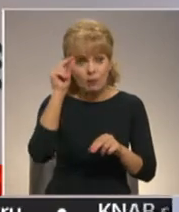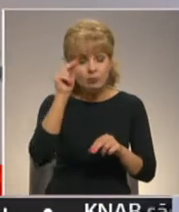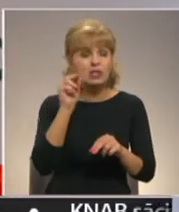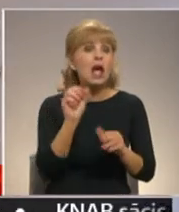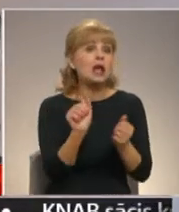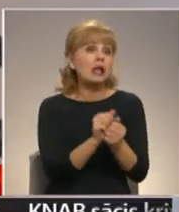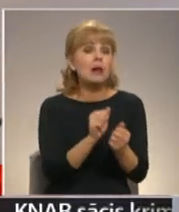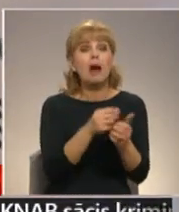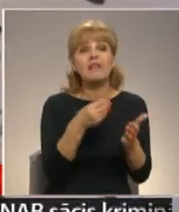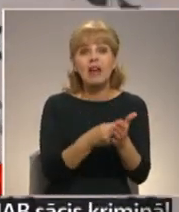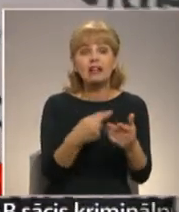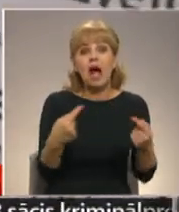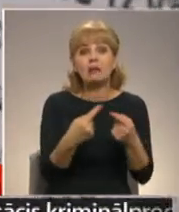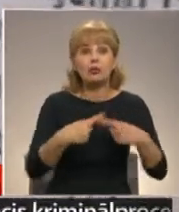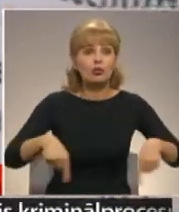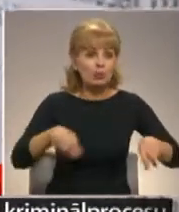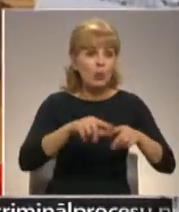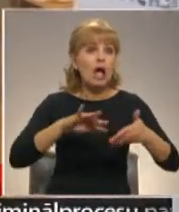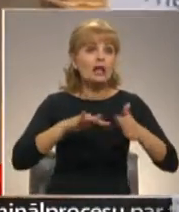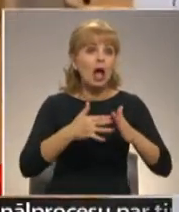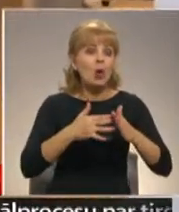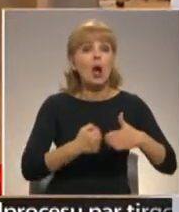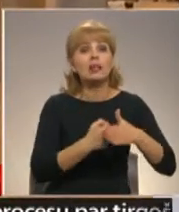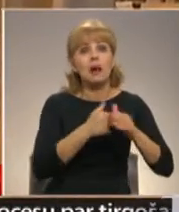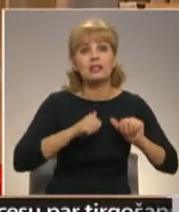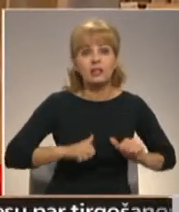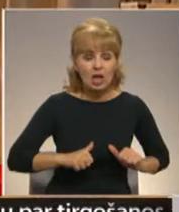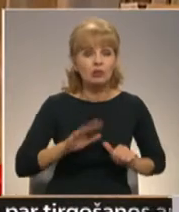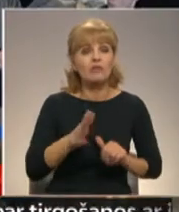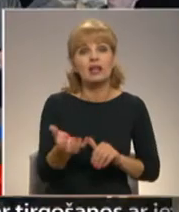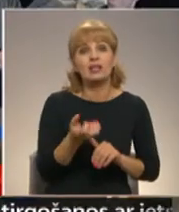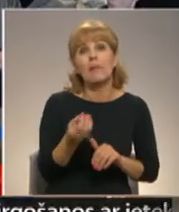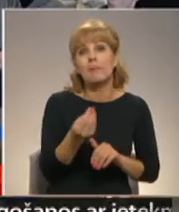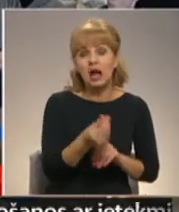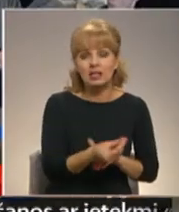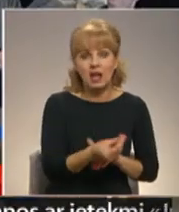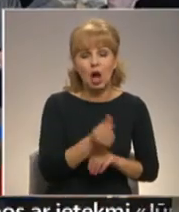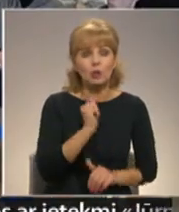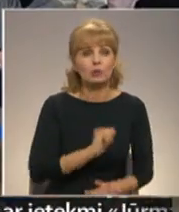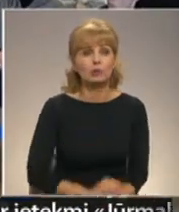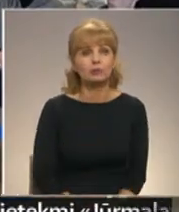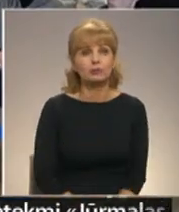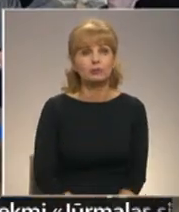ir atbilstošā platībā, lauku atbalsta dienestā var saņemt arī atbalsta maksājumu. Laura Akmentiņa, Arturs Gruzdiņš, Vidzemes televīzija.